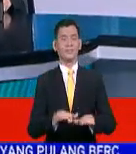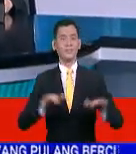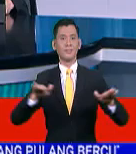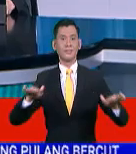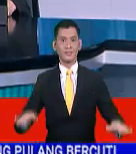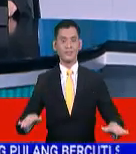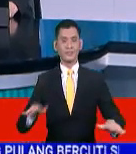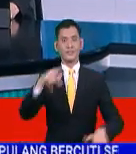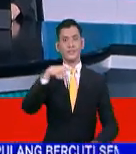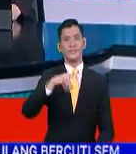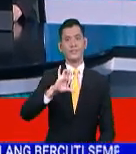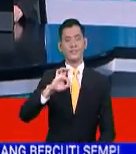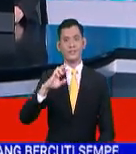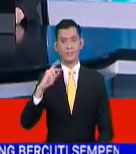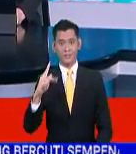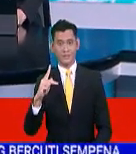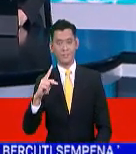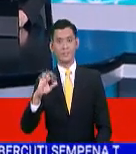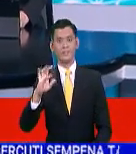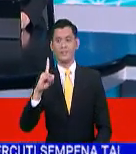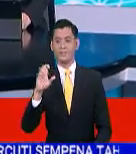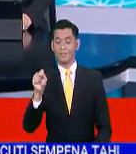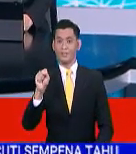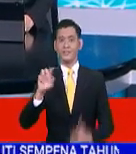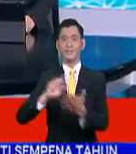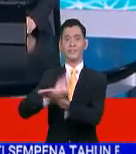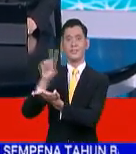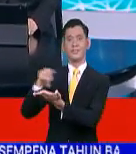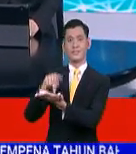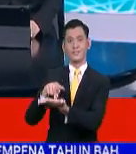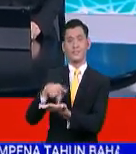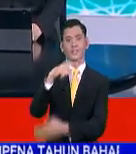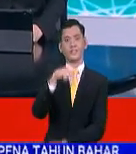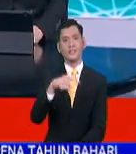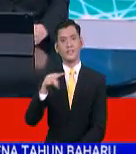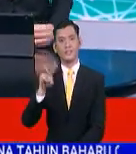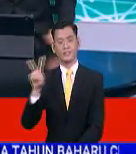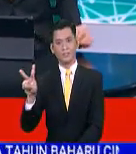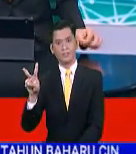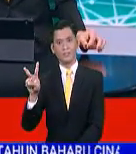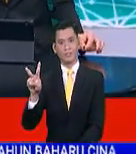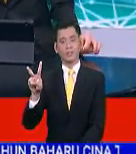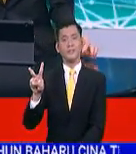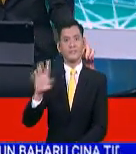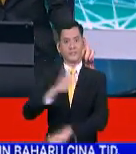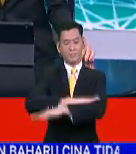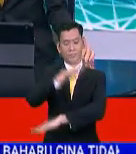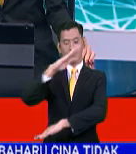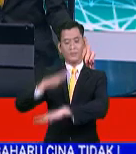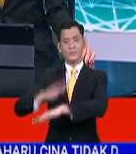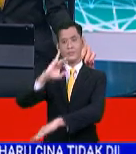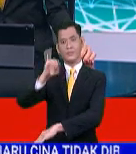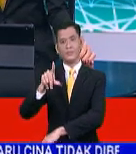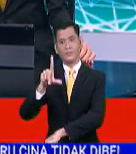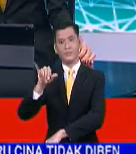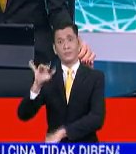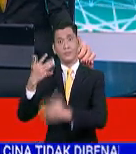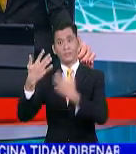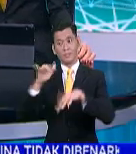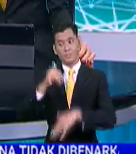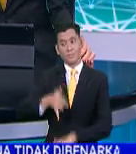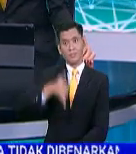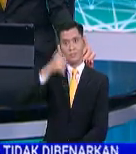kanak-kanak PIC Kids, Pusat Pemberian Vaksin PPV Aziata Arena Bukit Jalil telah dikunjungi